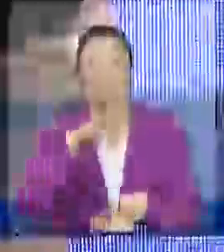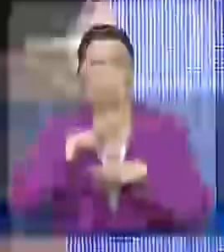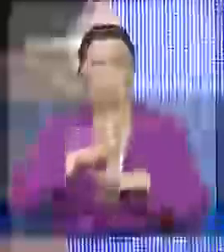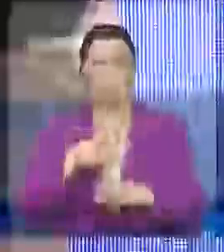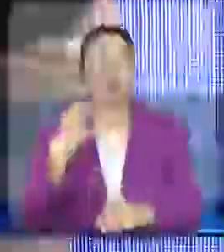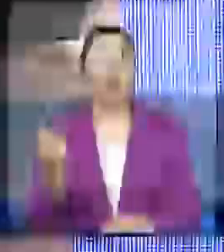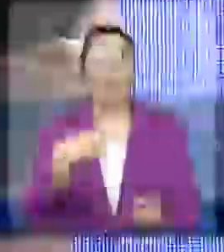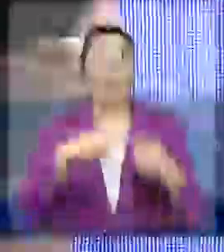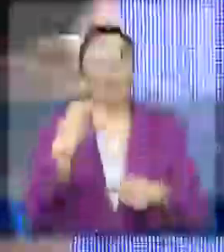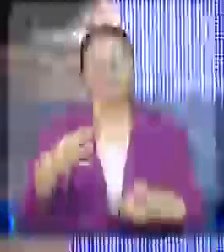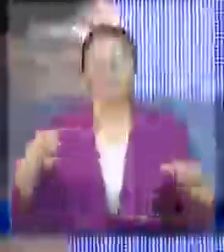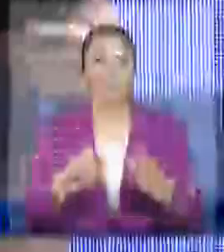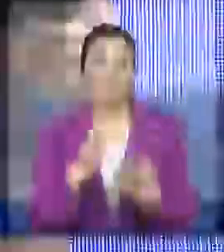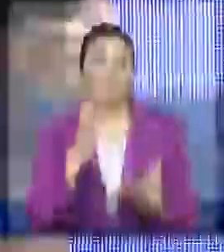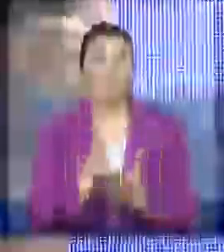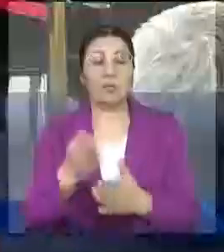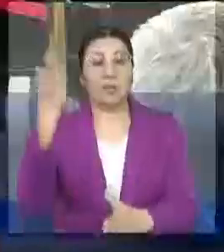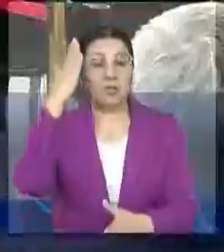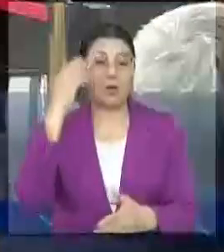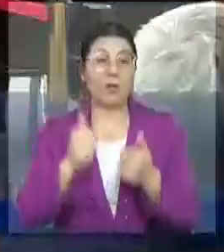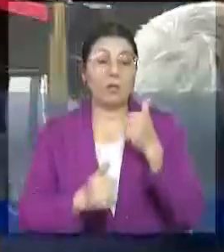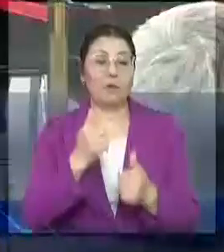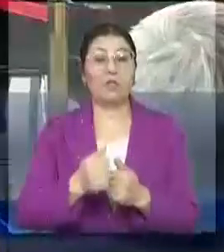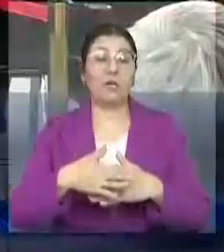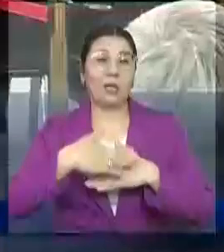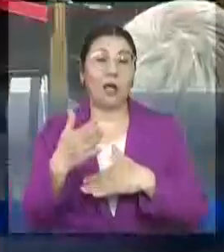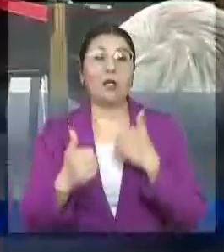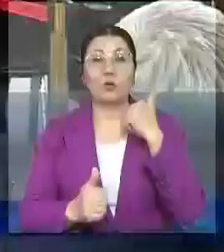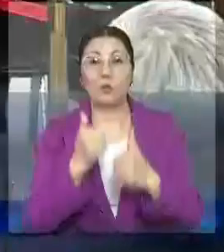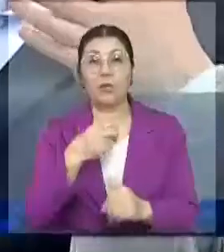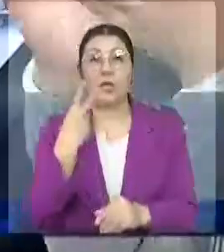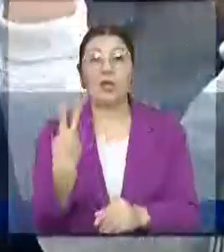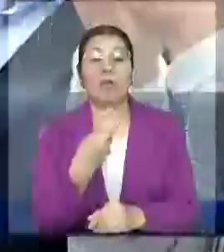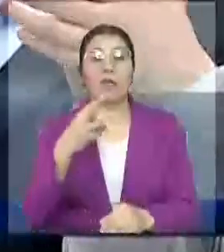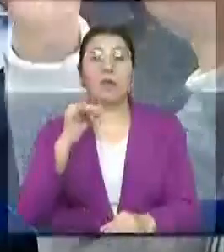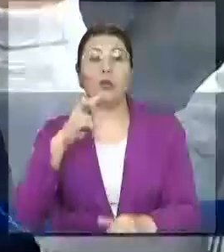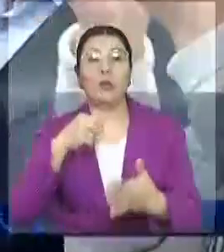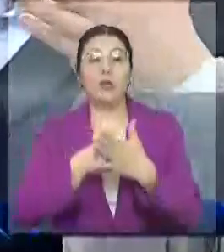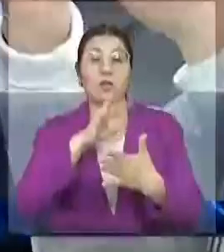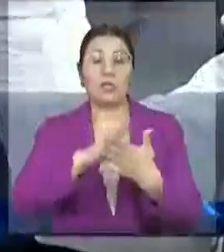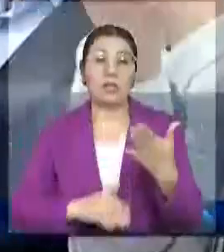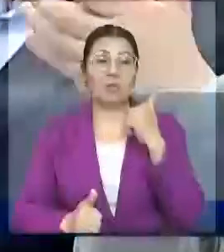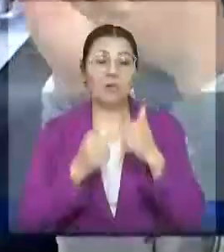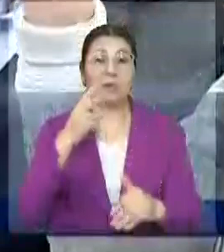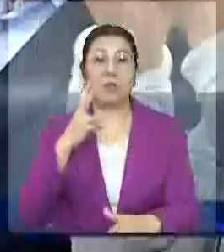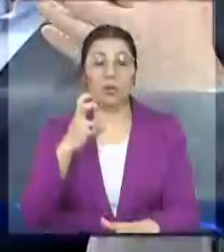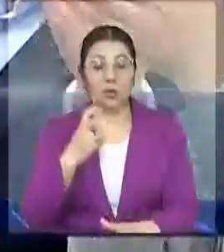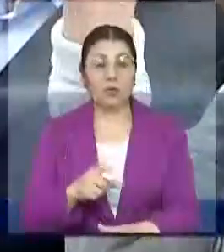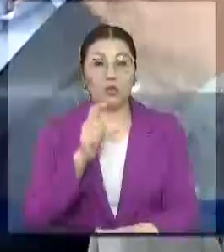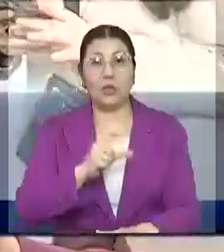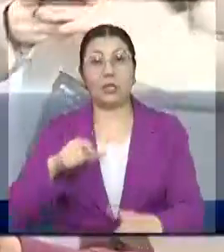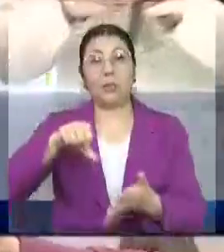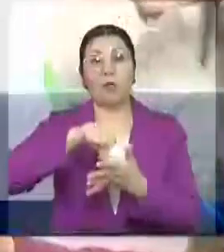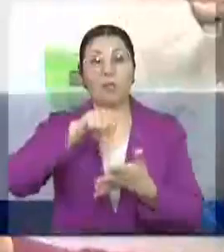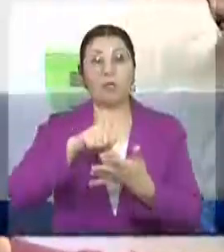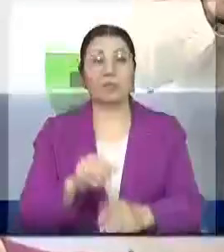Фестиваль екі бөлімнен тұрады. Шеберлер турнирі және ашық турнир. Екінші маусымға дейін жалғасатын додаға 200-ден астам шахматшы қатысып